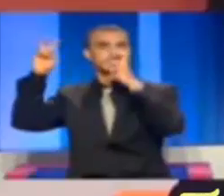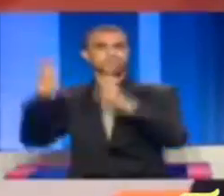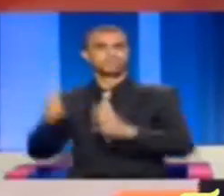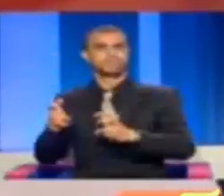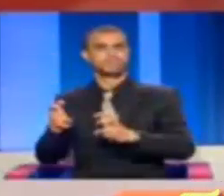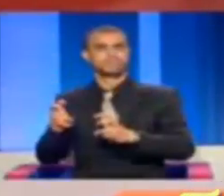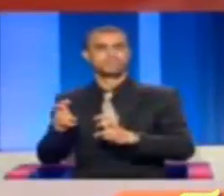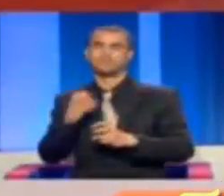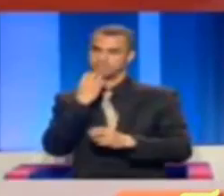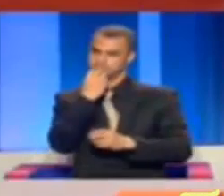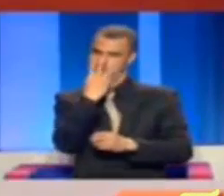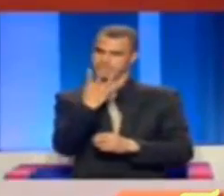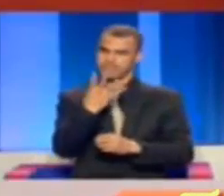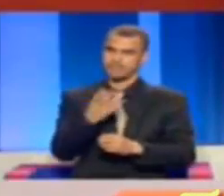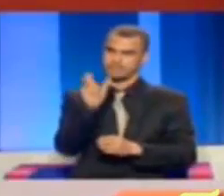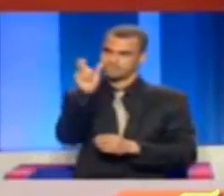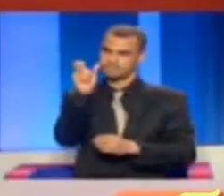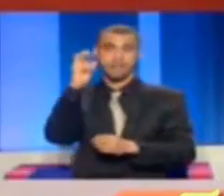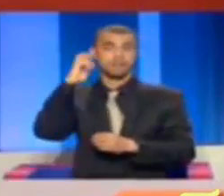فاقدو السمع.